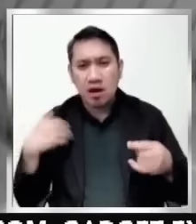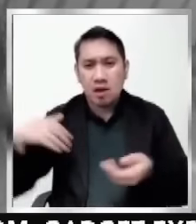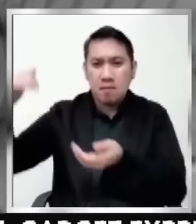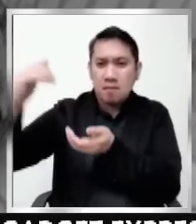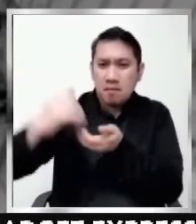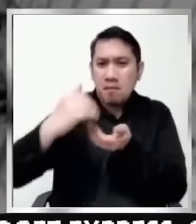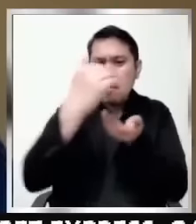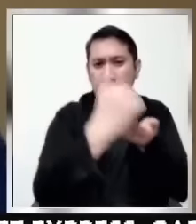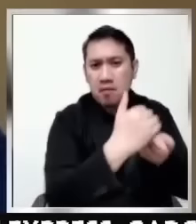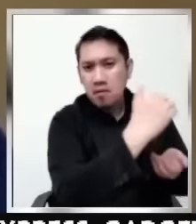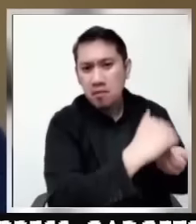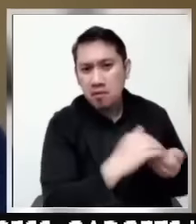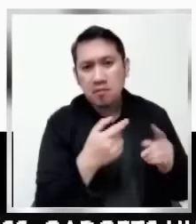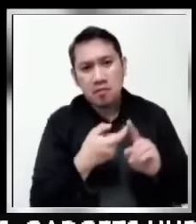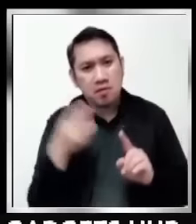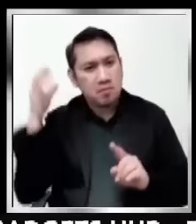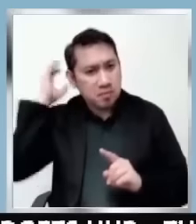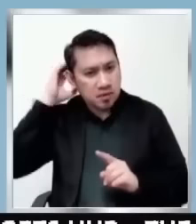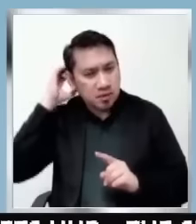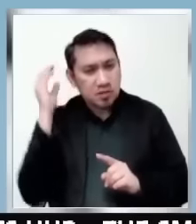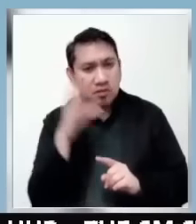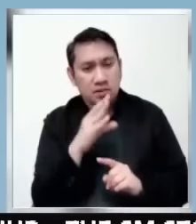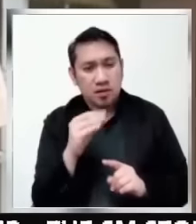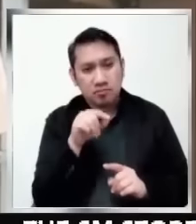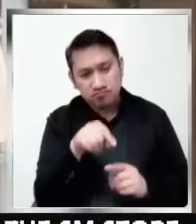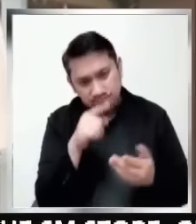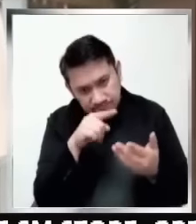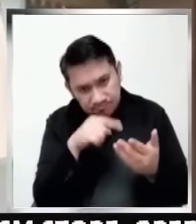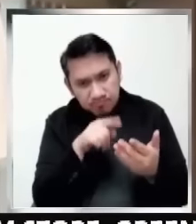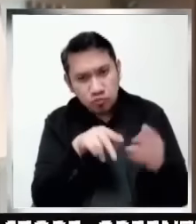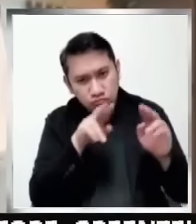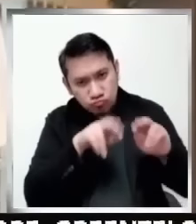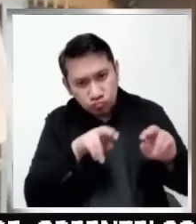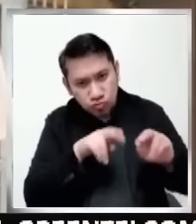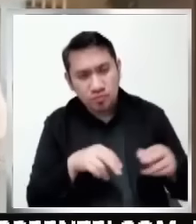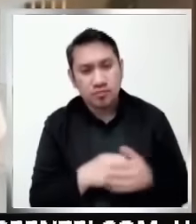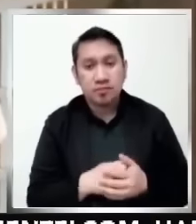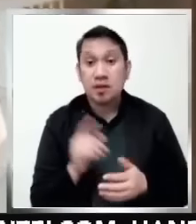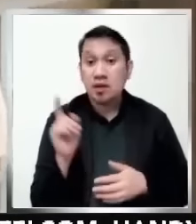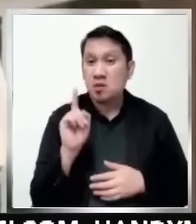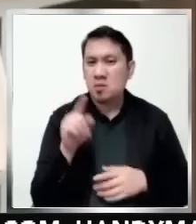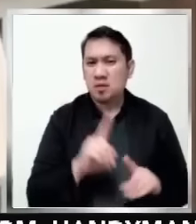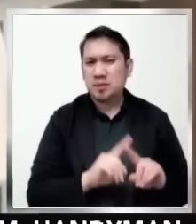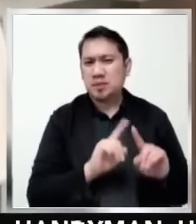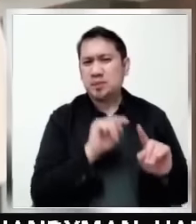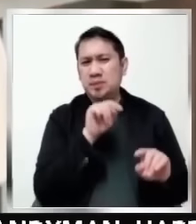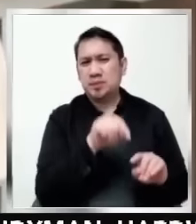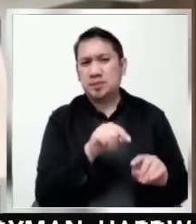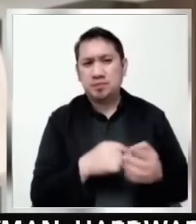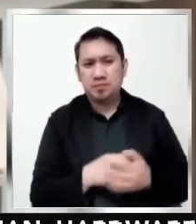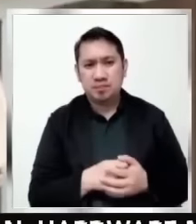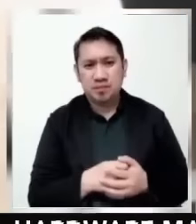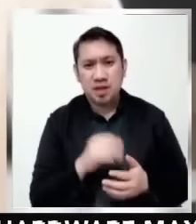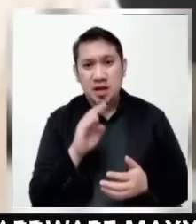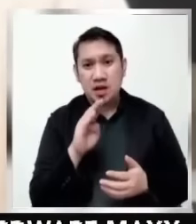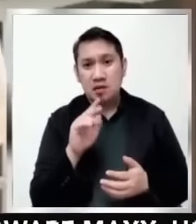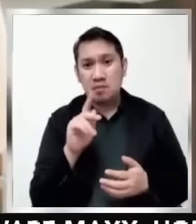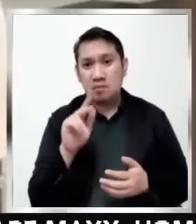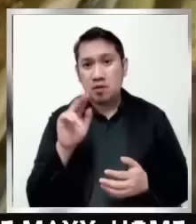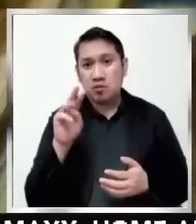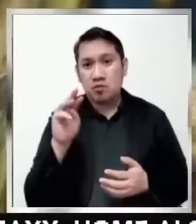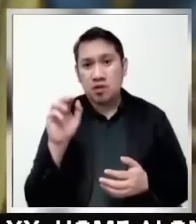UP Mindanao and Mindanao State U. Kuya Kim, ano ang pinagkaiba ng mga inisyos bakunawa sa mga ibang isda? Kuya